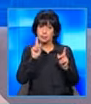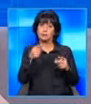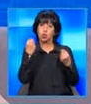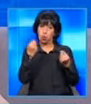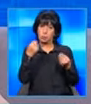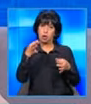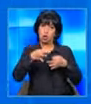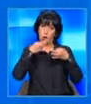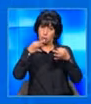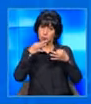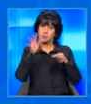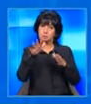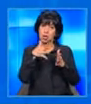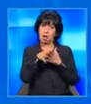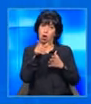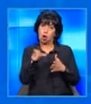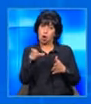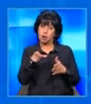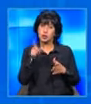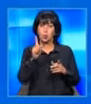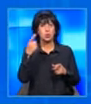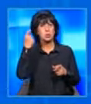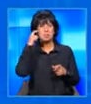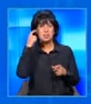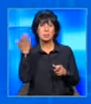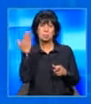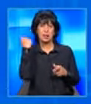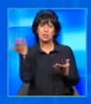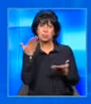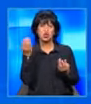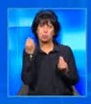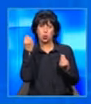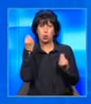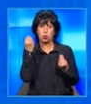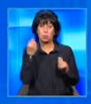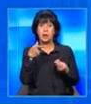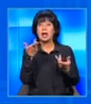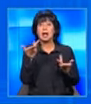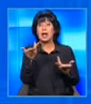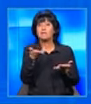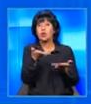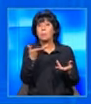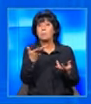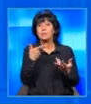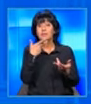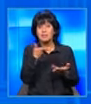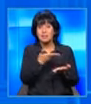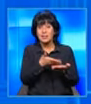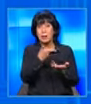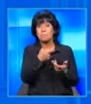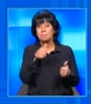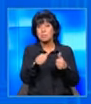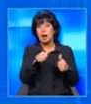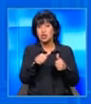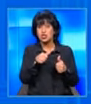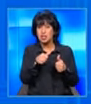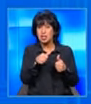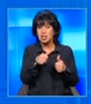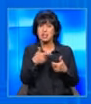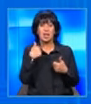хората, които мислят, че преди беше по-добре, какво представляват машините. Мисля, че има голям проблем изобщо